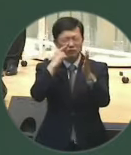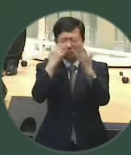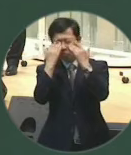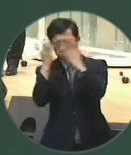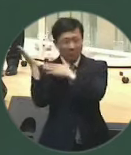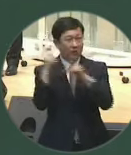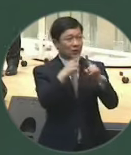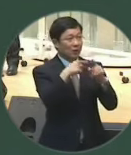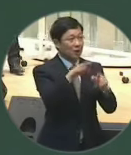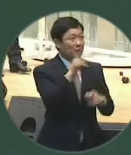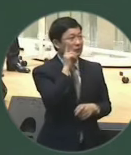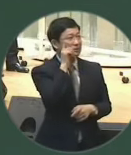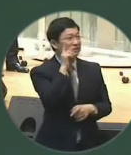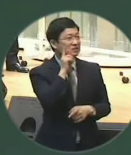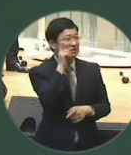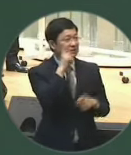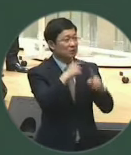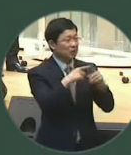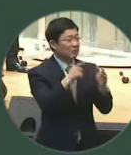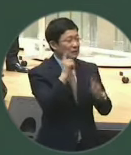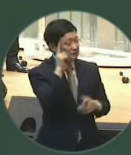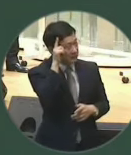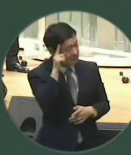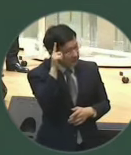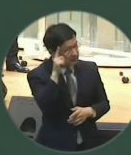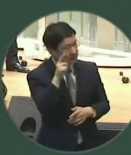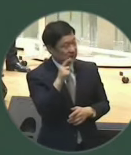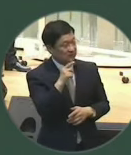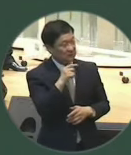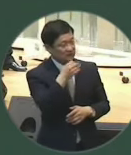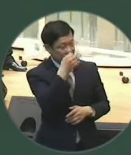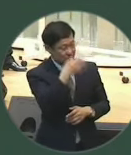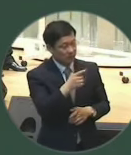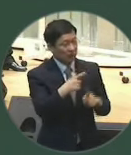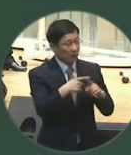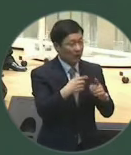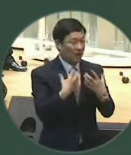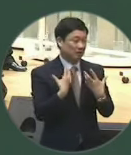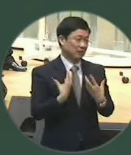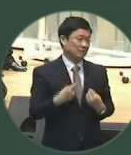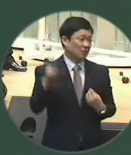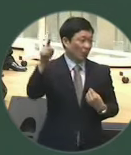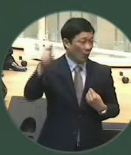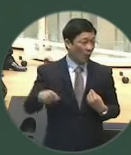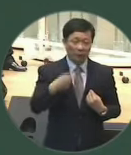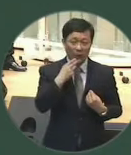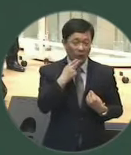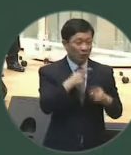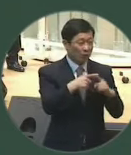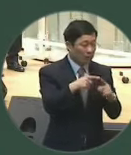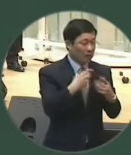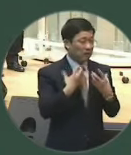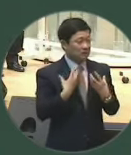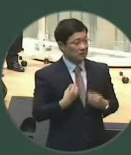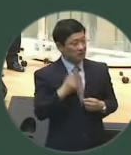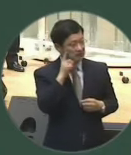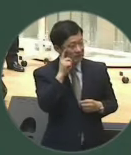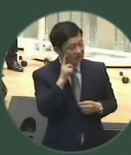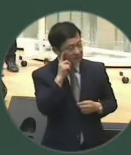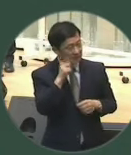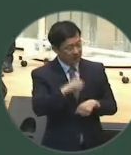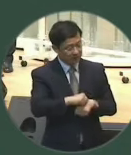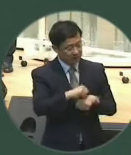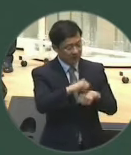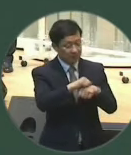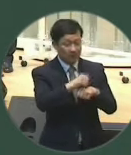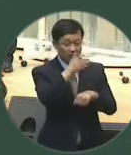have this, then you get frustrated every time you go to church. 그렇죠. Right? 막 교회만 가면 낙심돼. You go to church and you get discouraged. 어떻게 되겠어요?